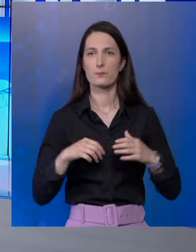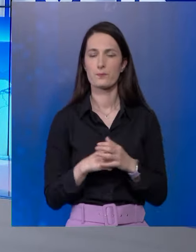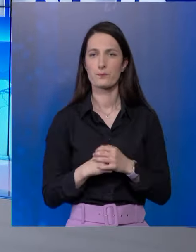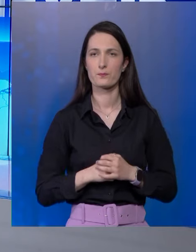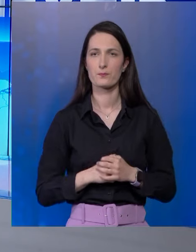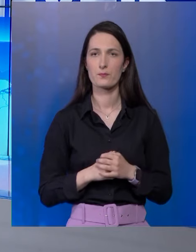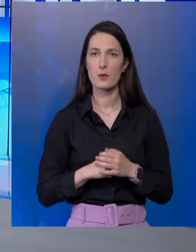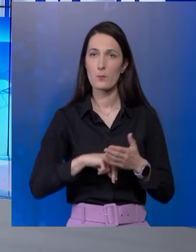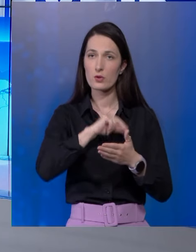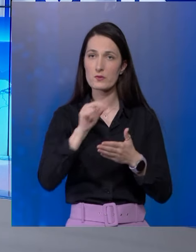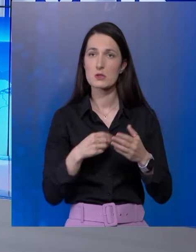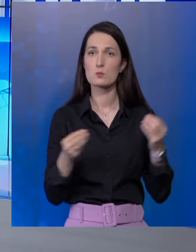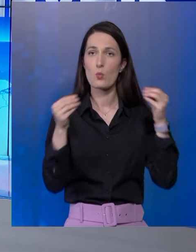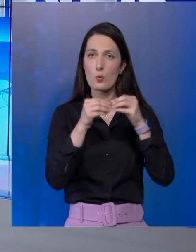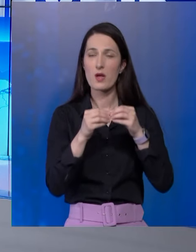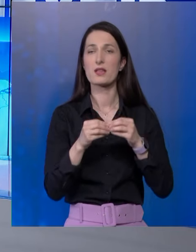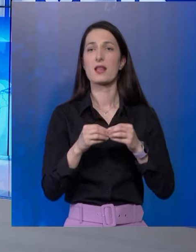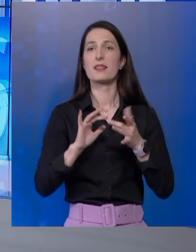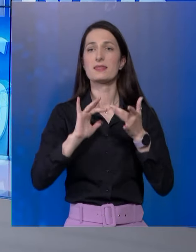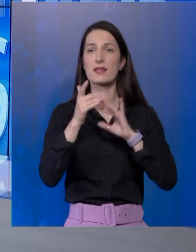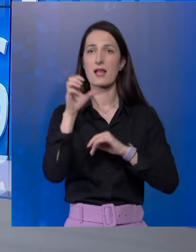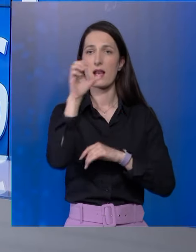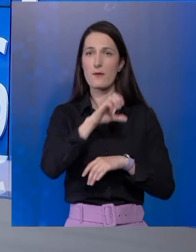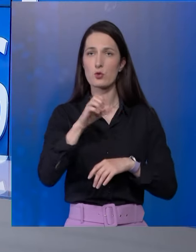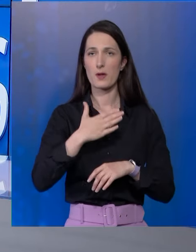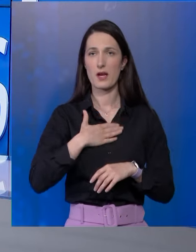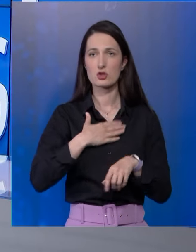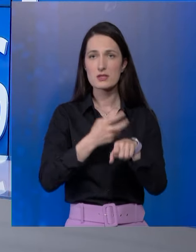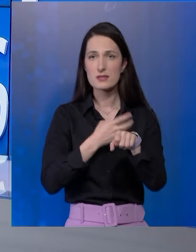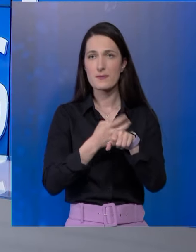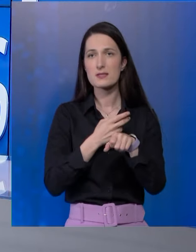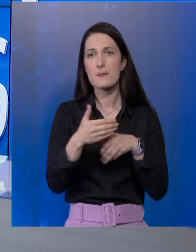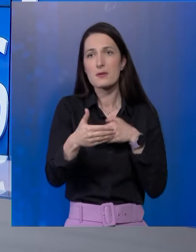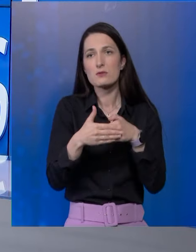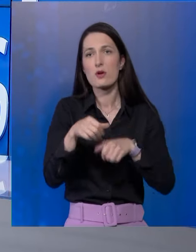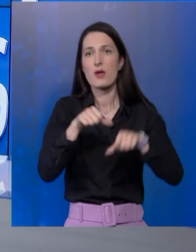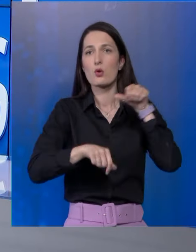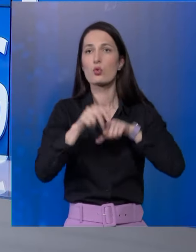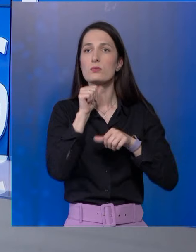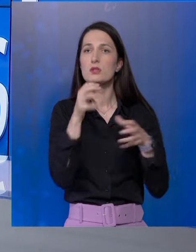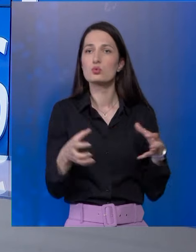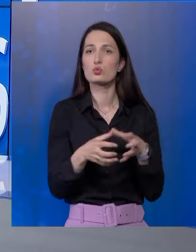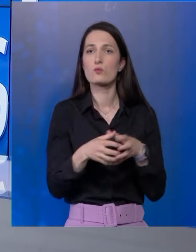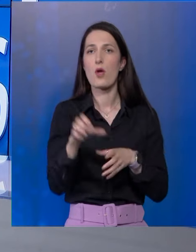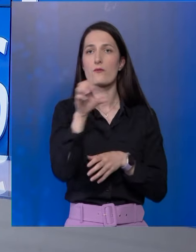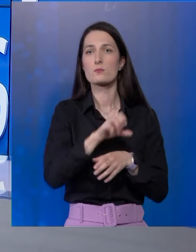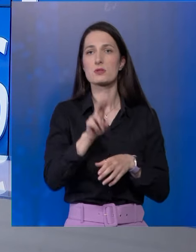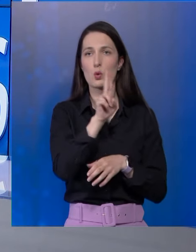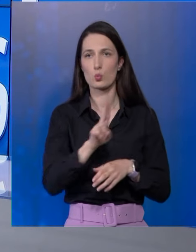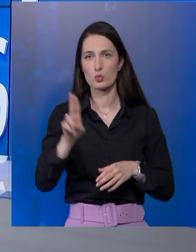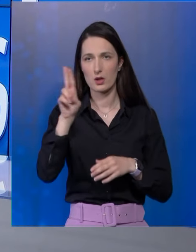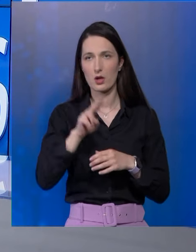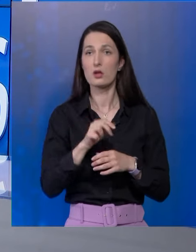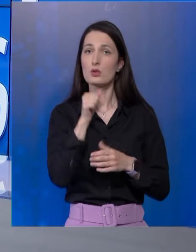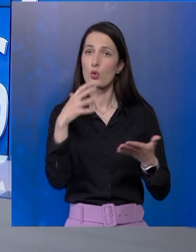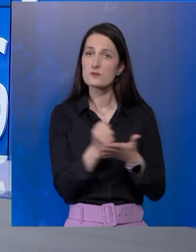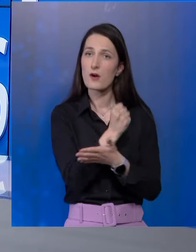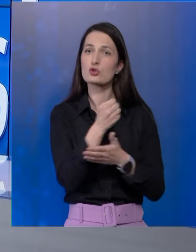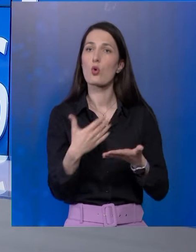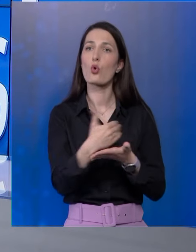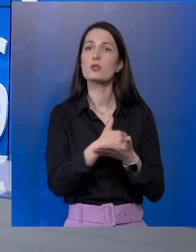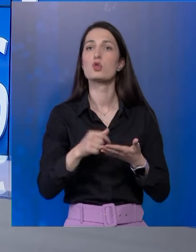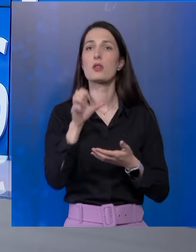Potpisivanjem sporazuma Digitalna Evropa, naša zemlja se približila ekonomiji i društvu Evropske unije i ostvarit će korist od